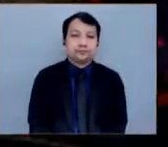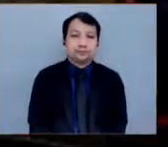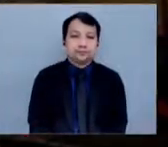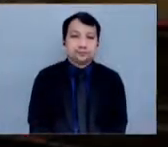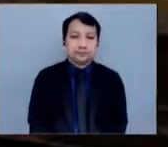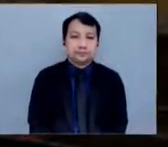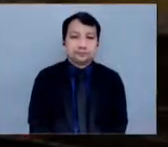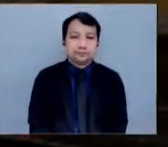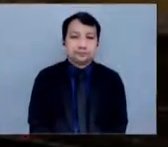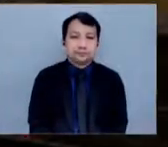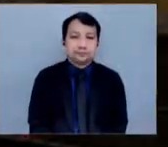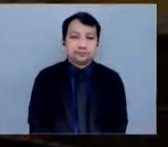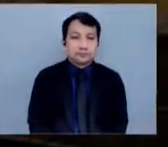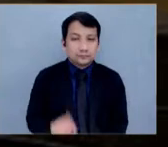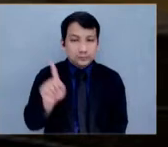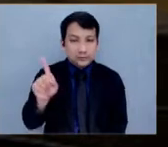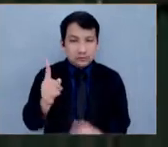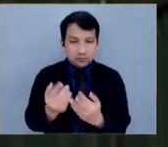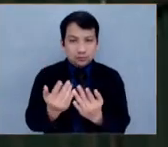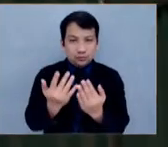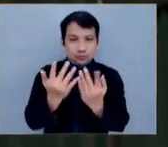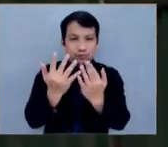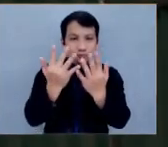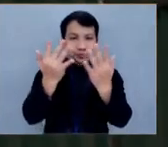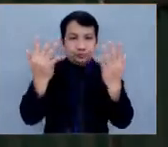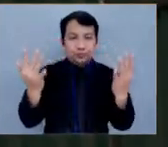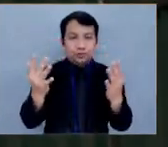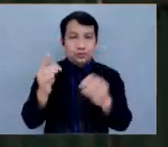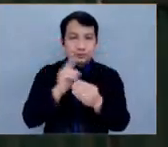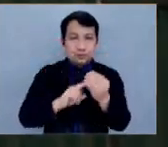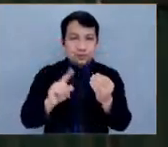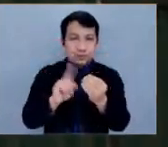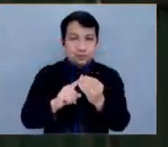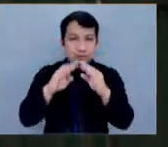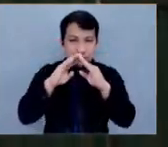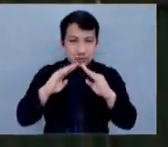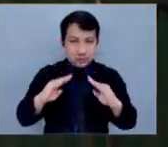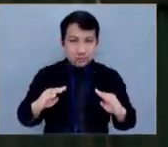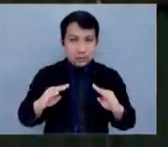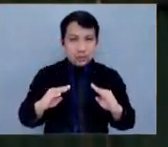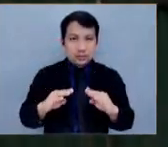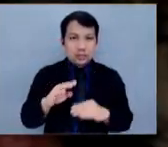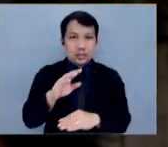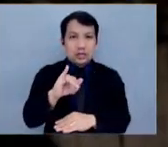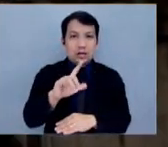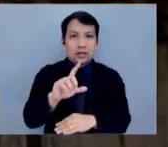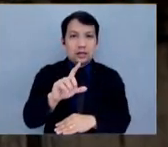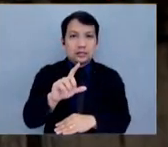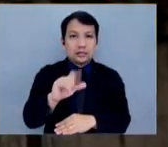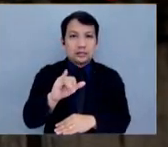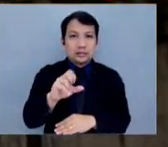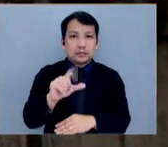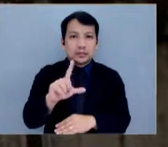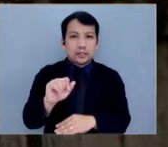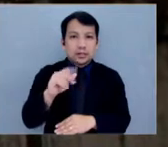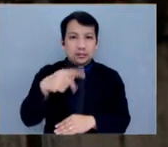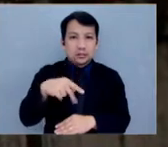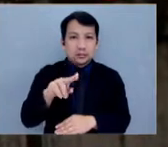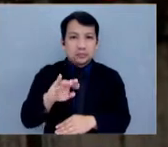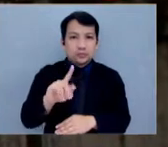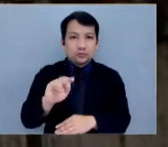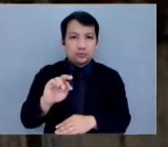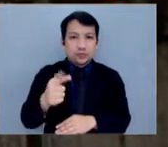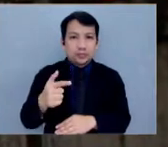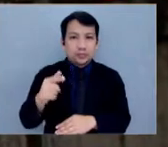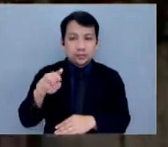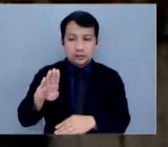Nagngangalit na apoy at makakapal na usok ang bumalot sa mga bahay na ito sa Isla Puting Bato sa Tondo, Maynila. Sumiklab ang sunog doon, mag-alas